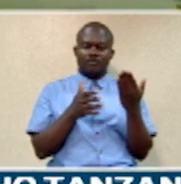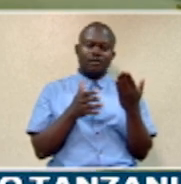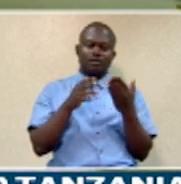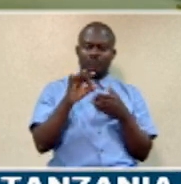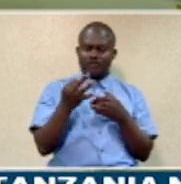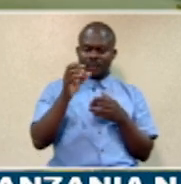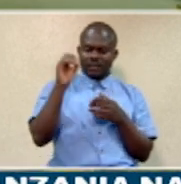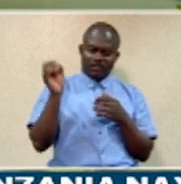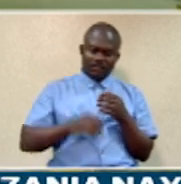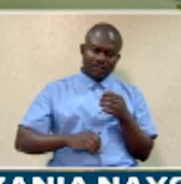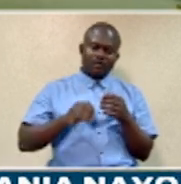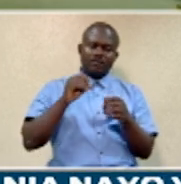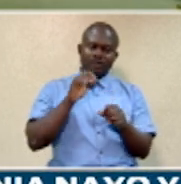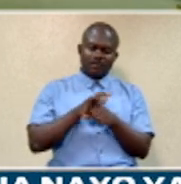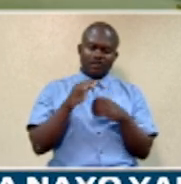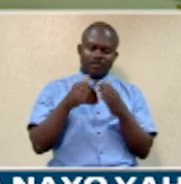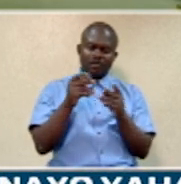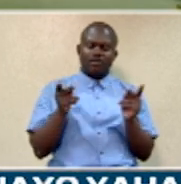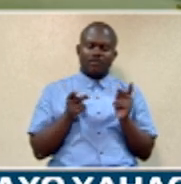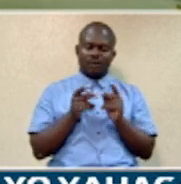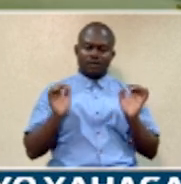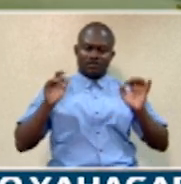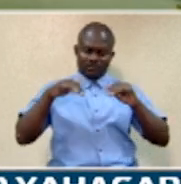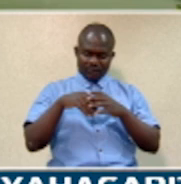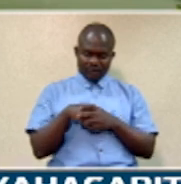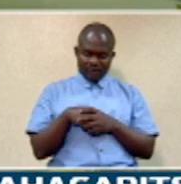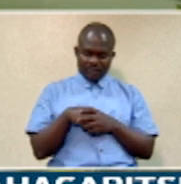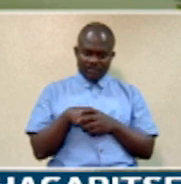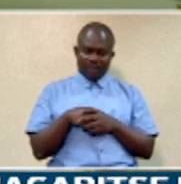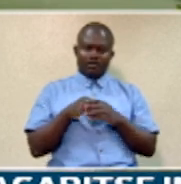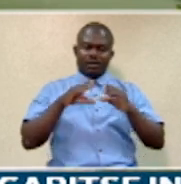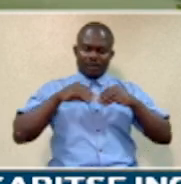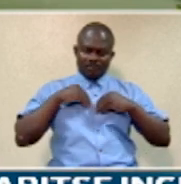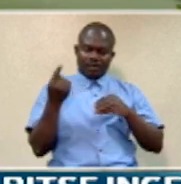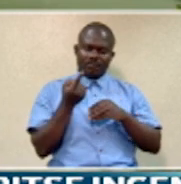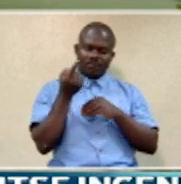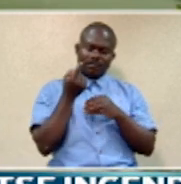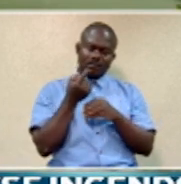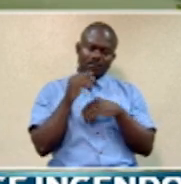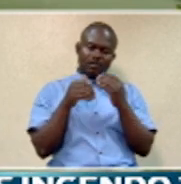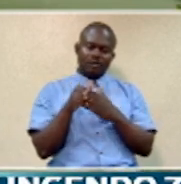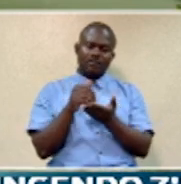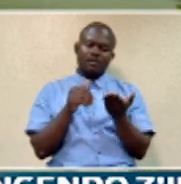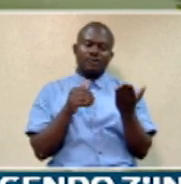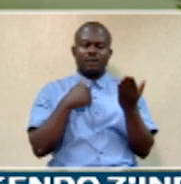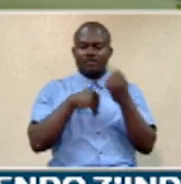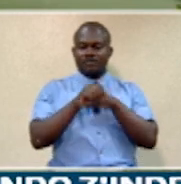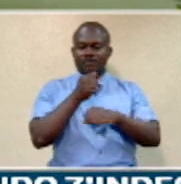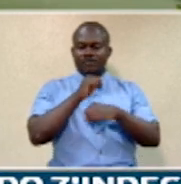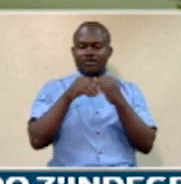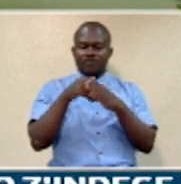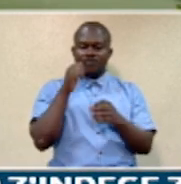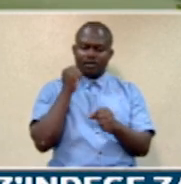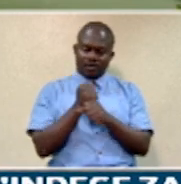30% by'ingano y'ahateraniro hemererwa gusa ibintu